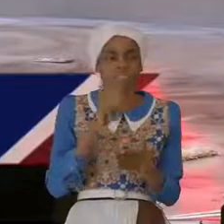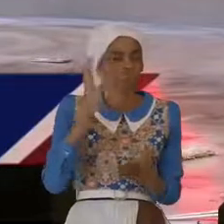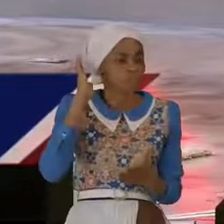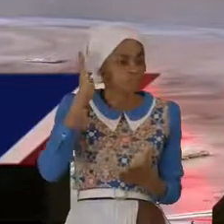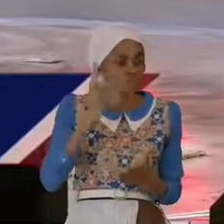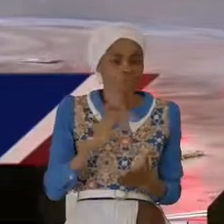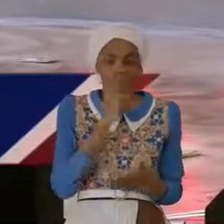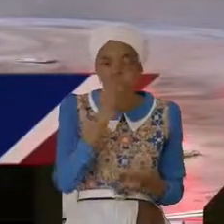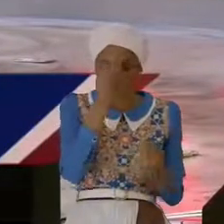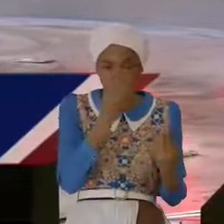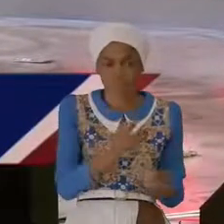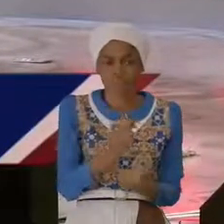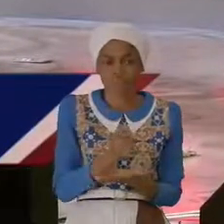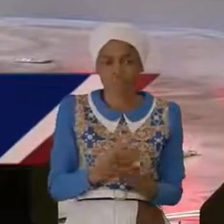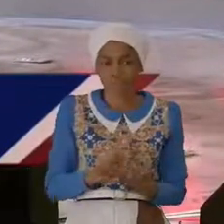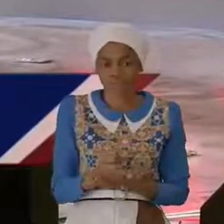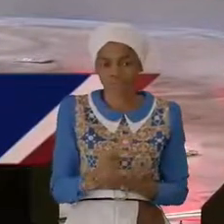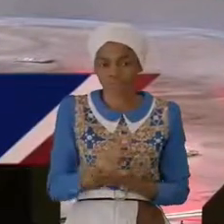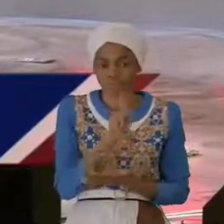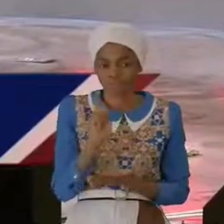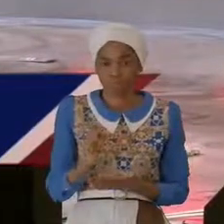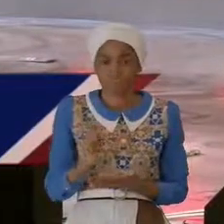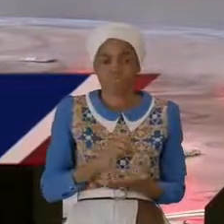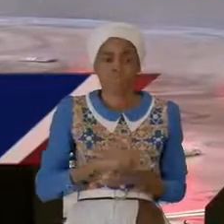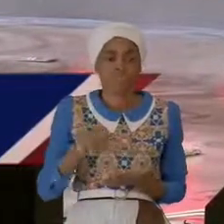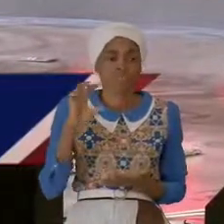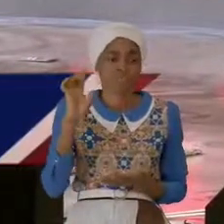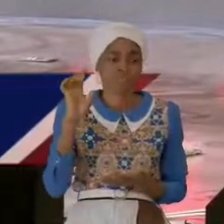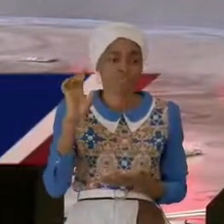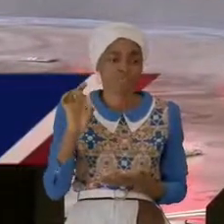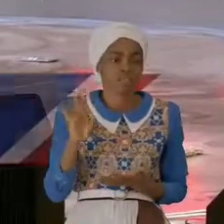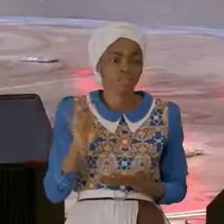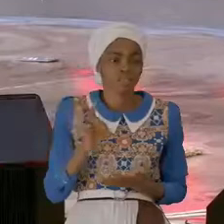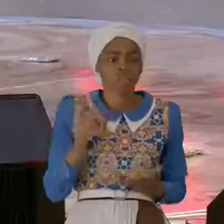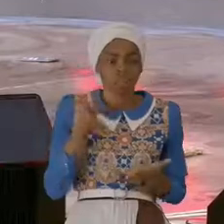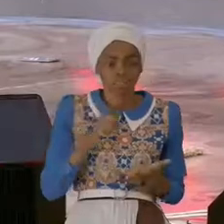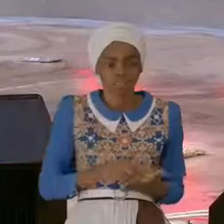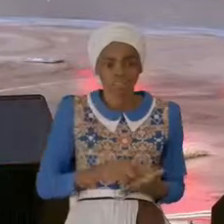vous empêcher d'obéir à la vérité? Verset 8.